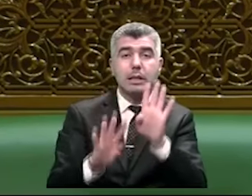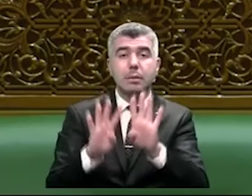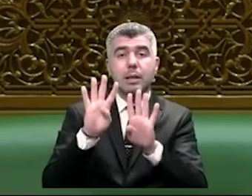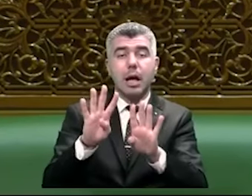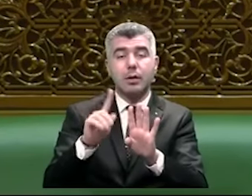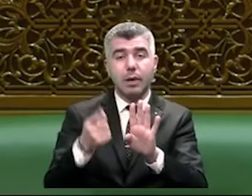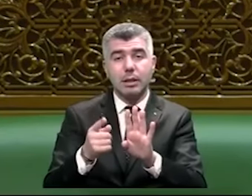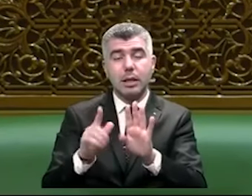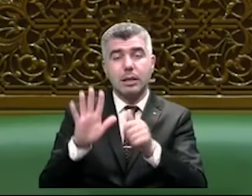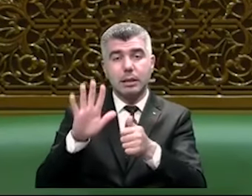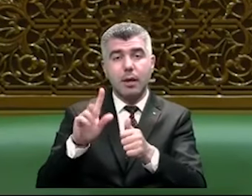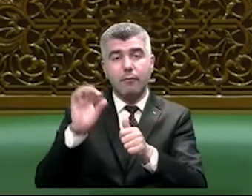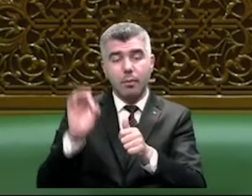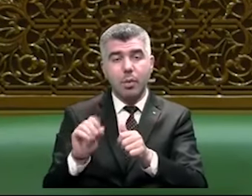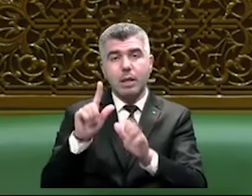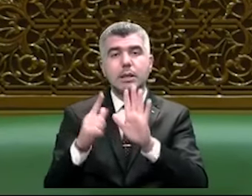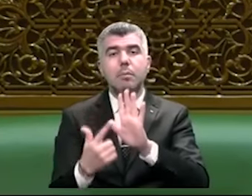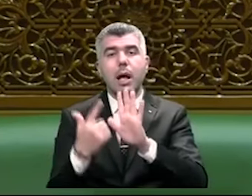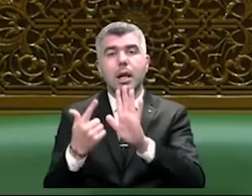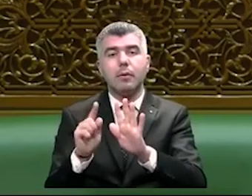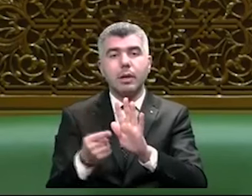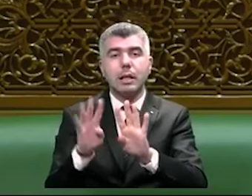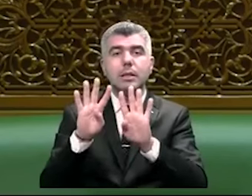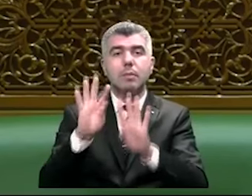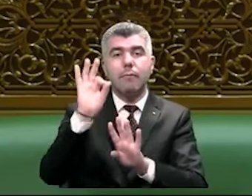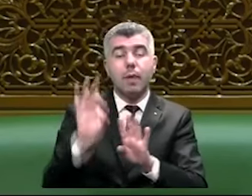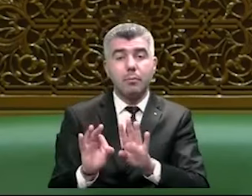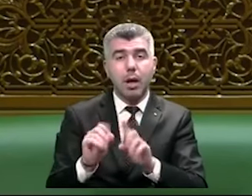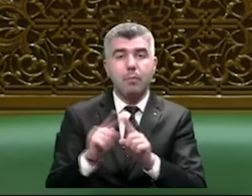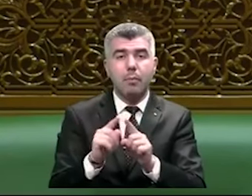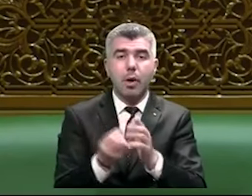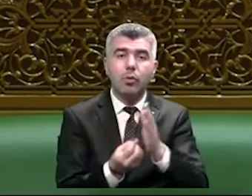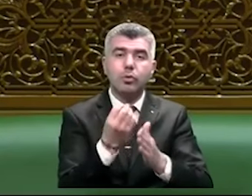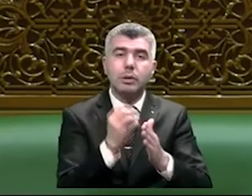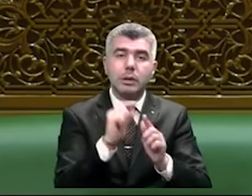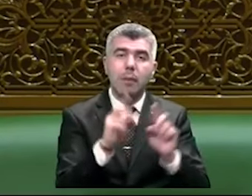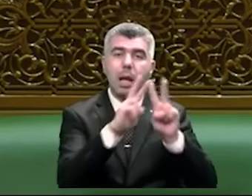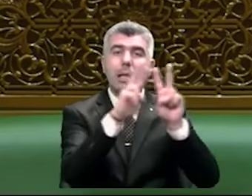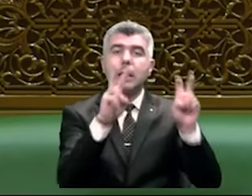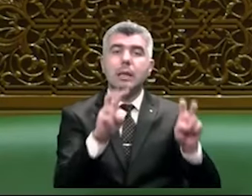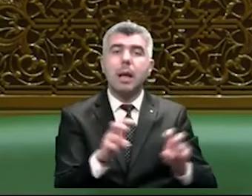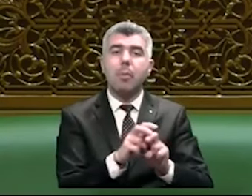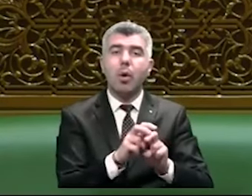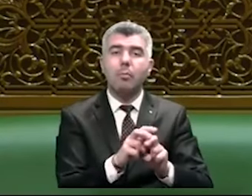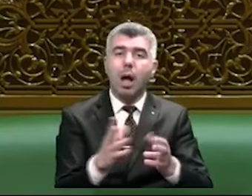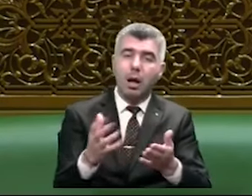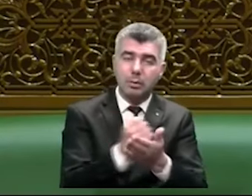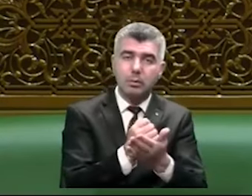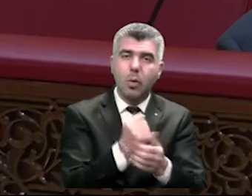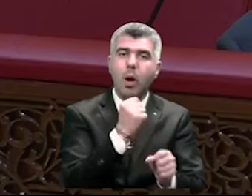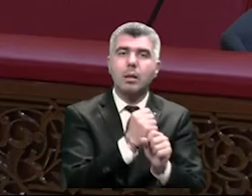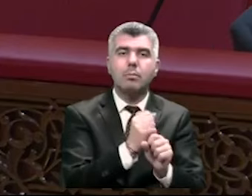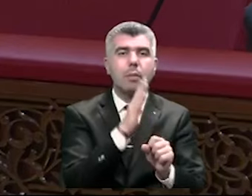ال 19.7% م ما يسائلون حول الجدوى من تفريخ افواج خري لا يستجيبون لحاج المحيط